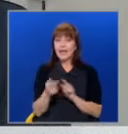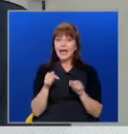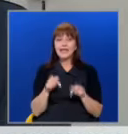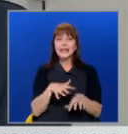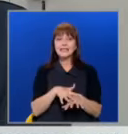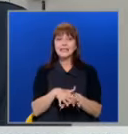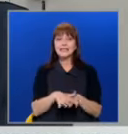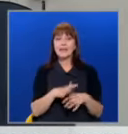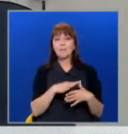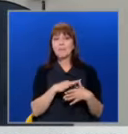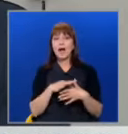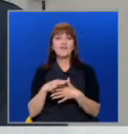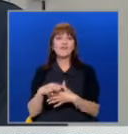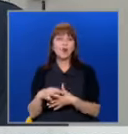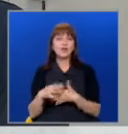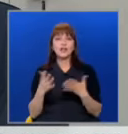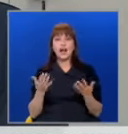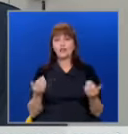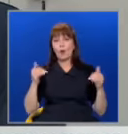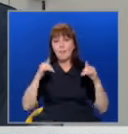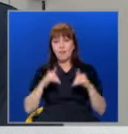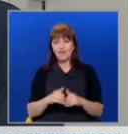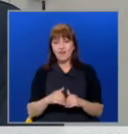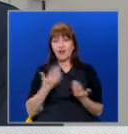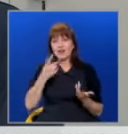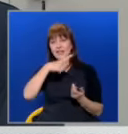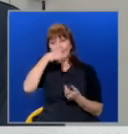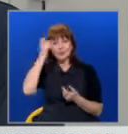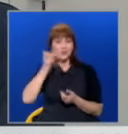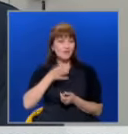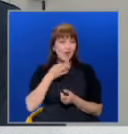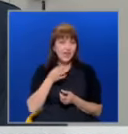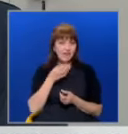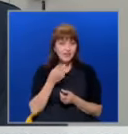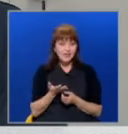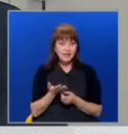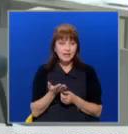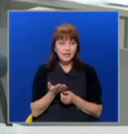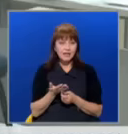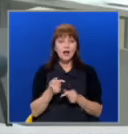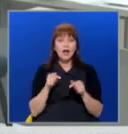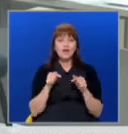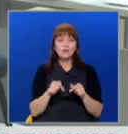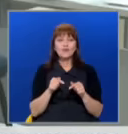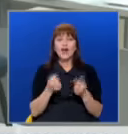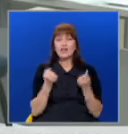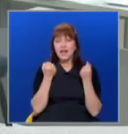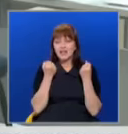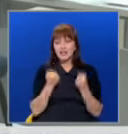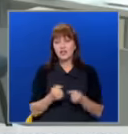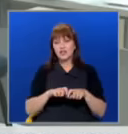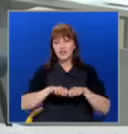схема води към ерозия на трудови навици. И това е една тежка